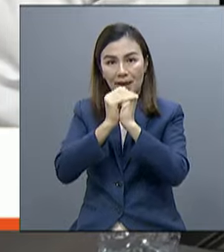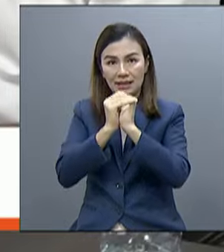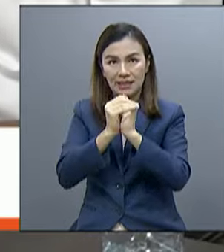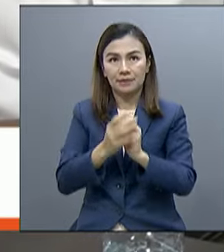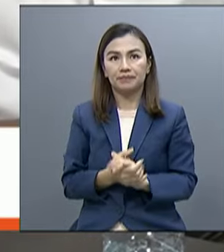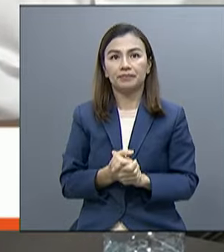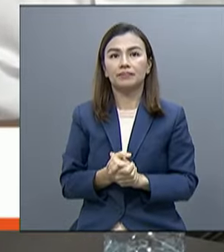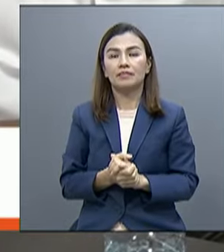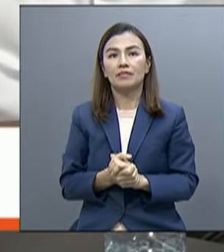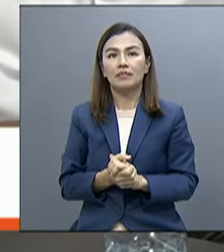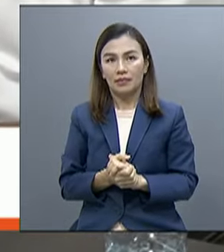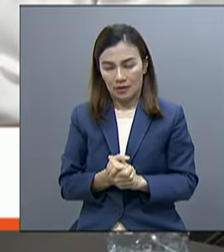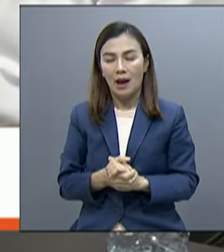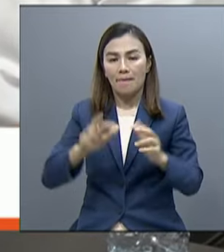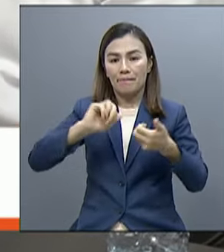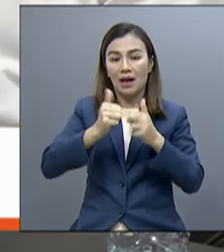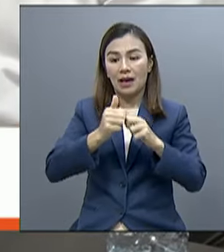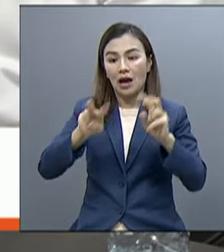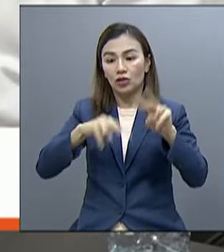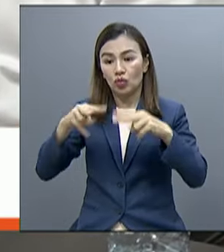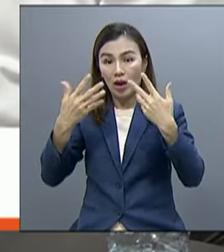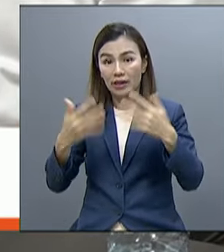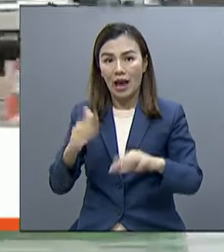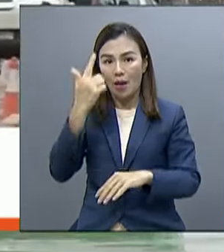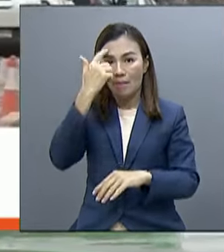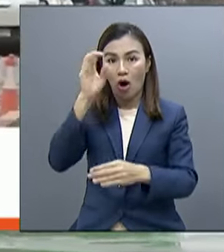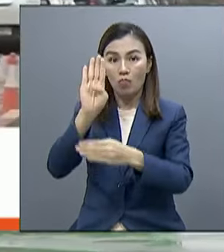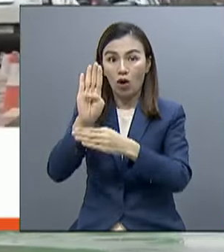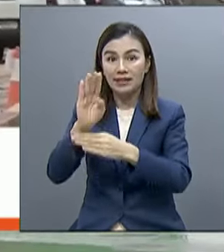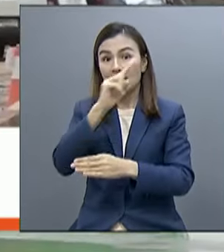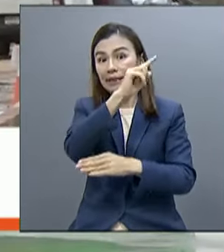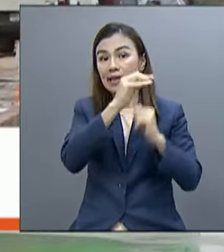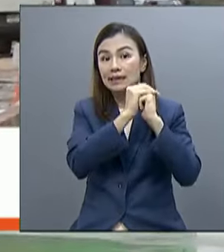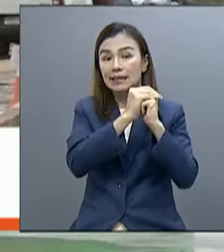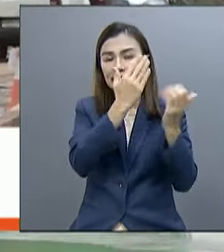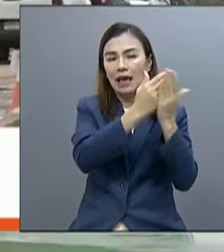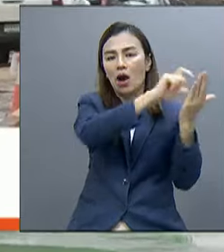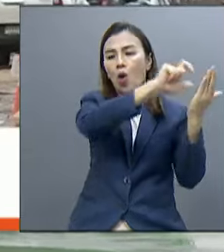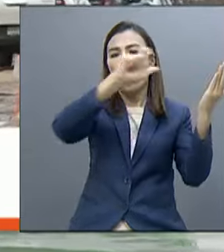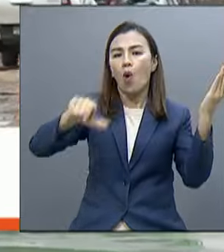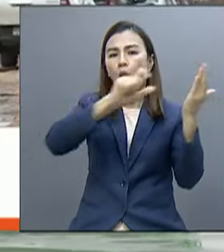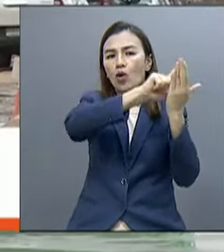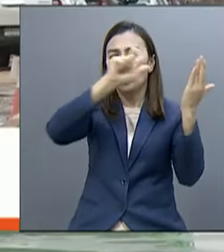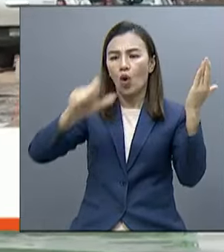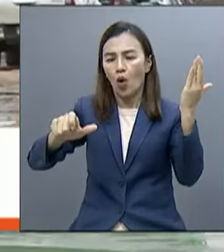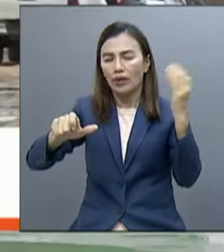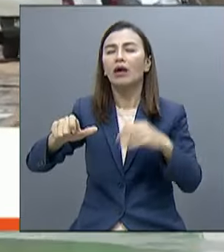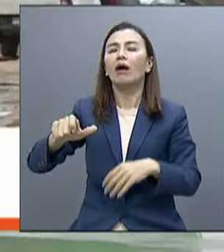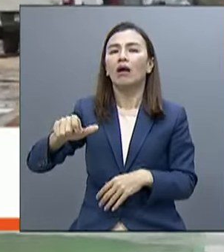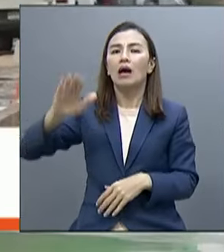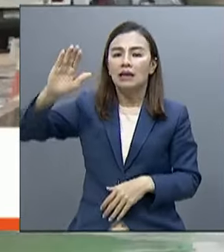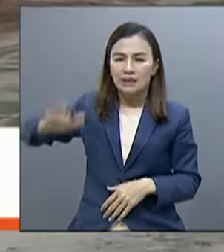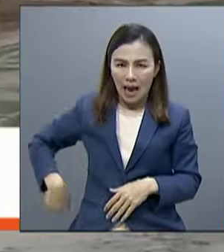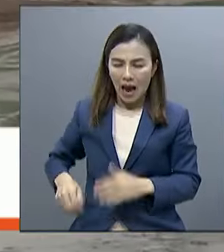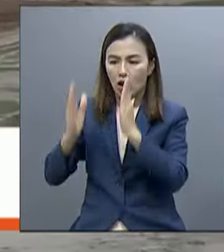ค่ะเบื้องต้นตรวจสอบปัญหาพบว่าเกิดจากบริษัทหลักในประเทศจีนโอนเงินล่าช้าก็เลยไม่สามารถจ่ายค่าจ้างให้กับแรง